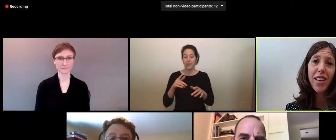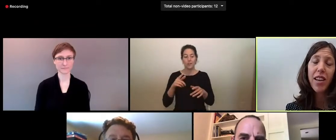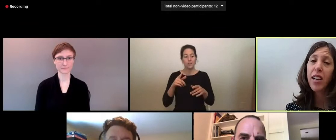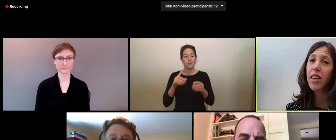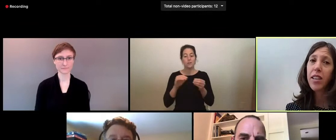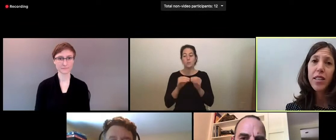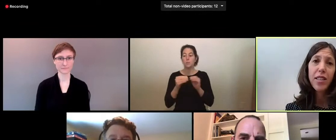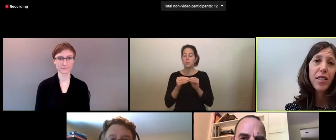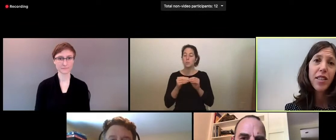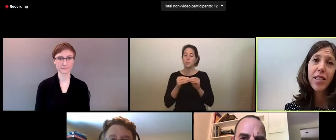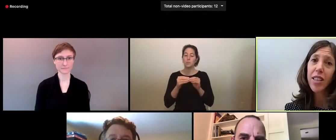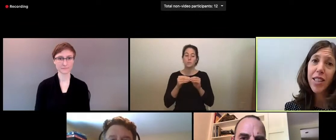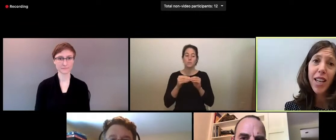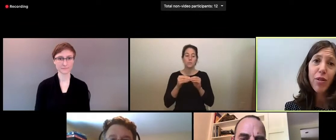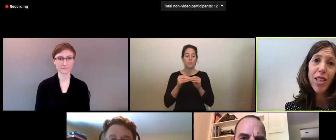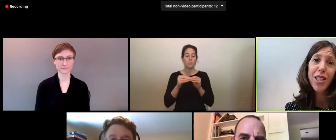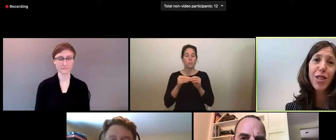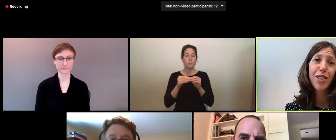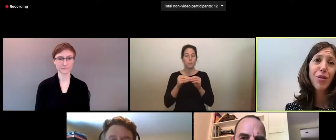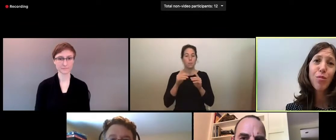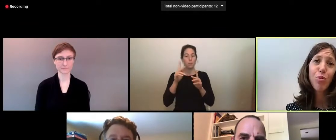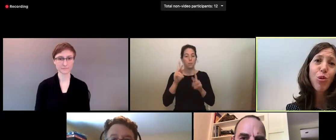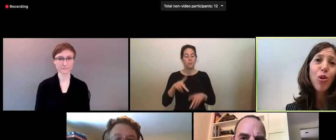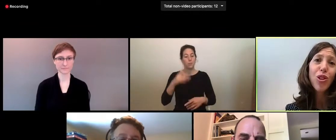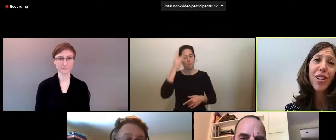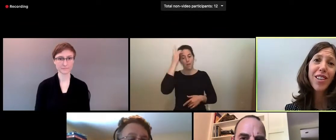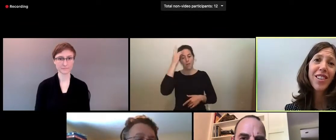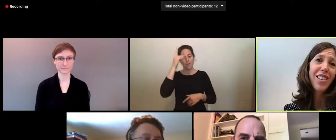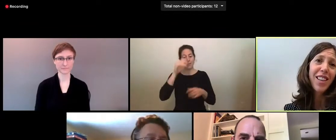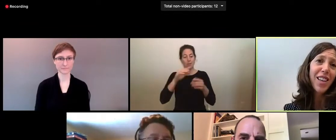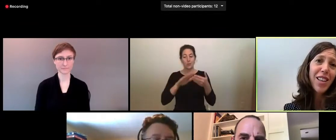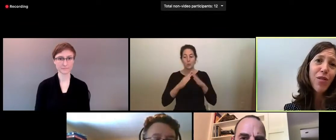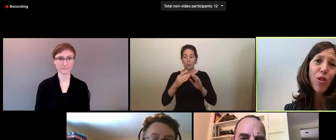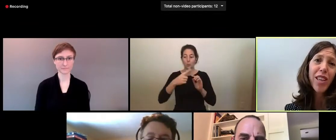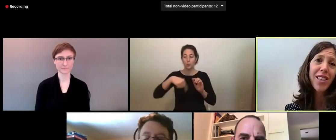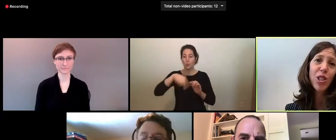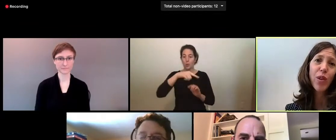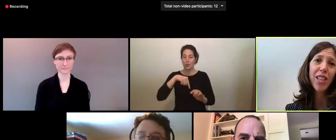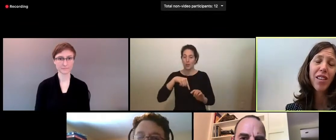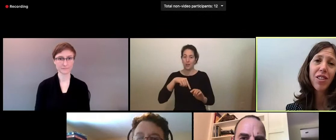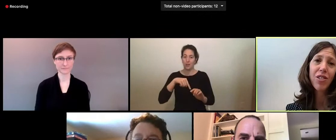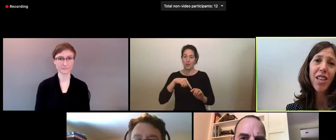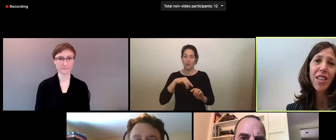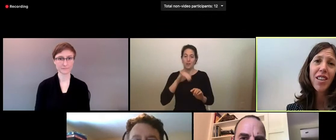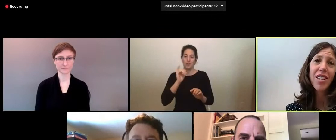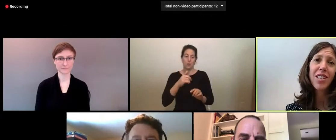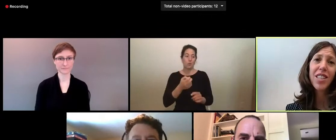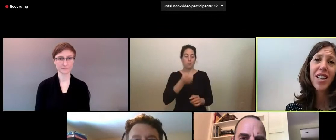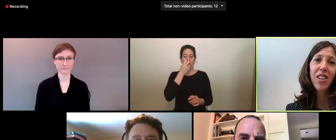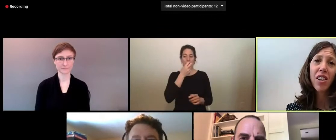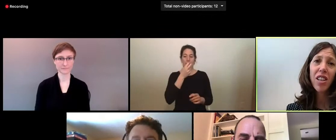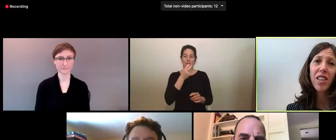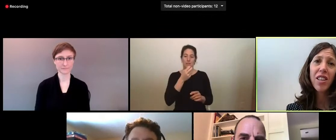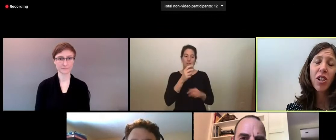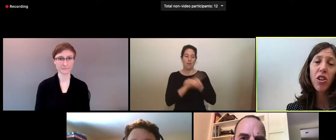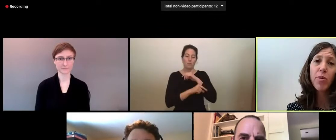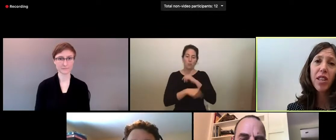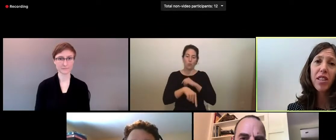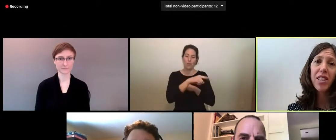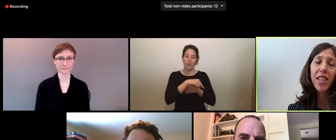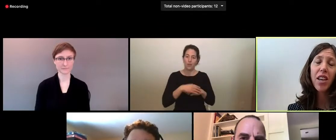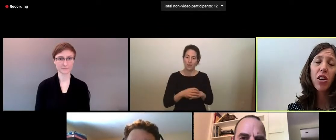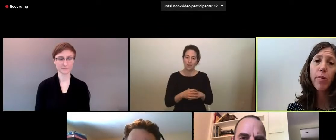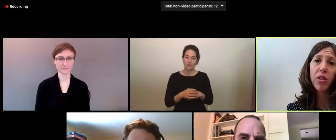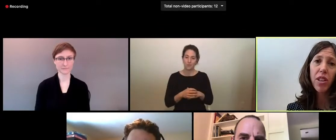communauté, ça, c'est le risque pour les foyers de soins de longue durée. Si le